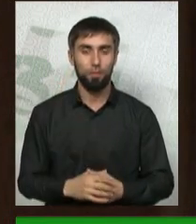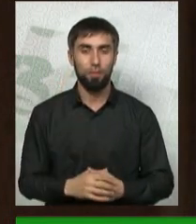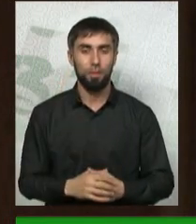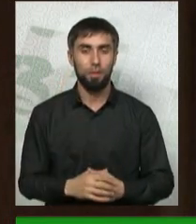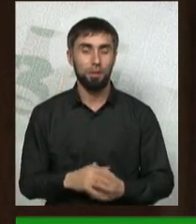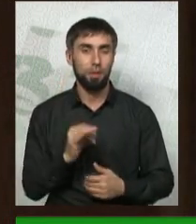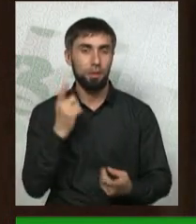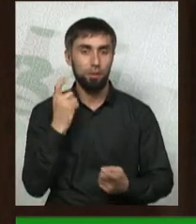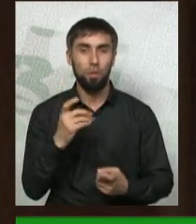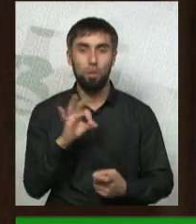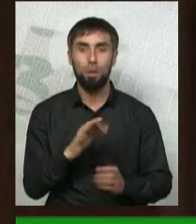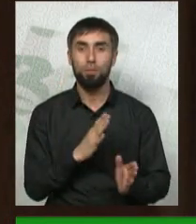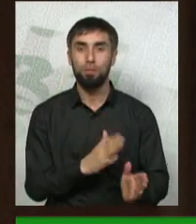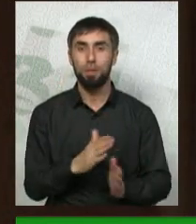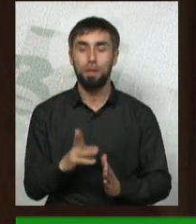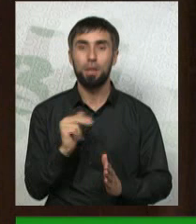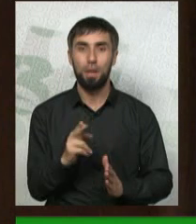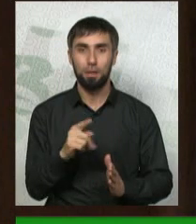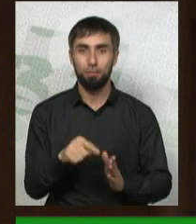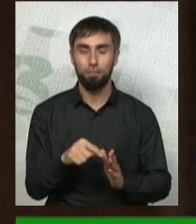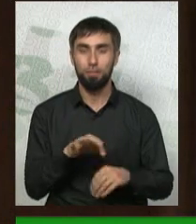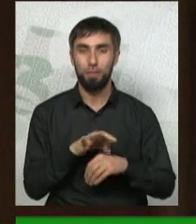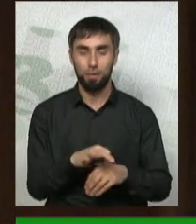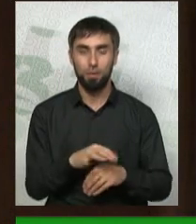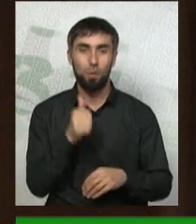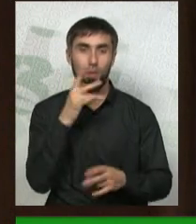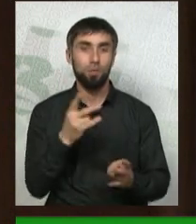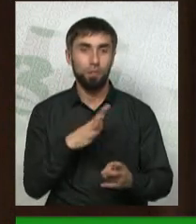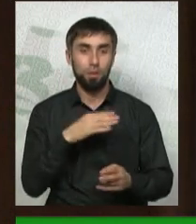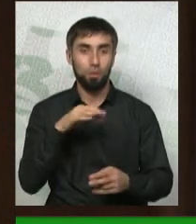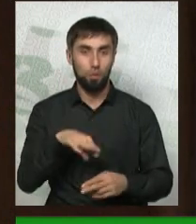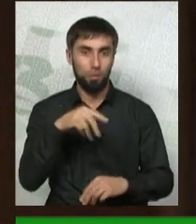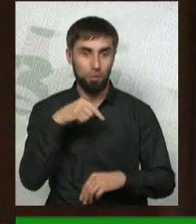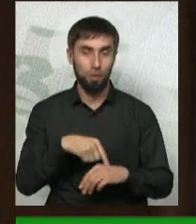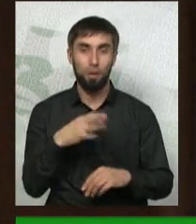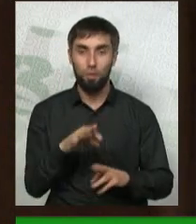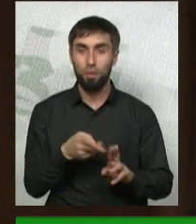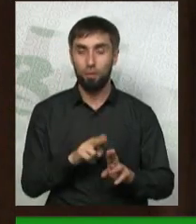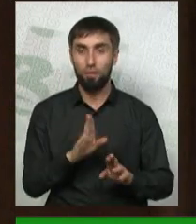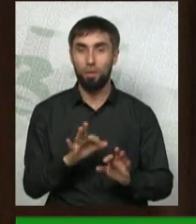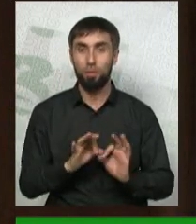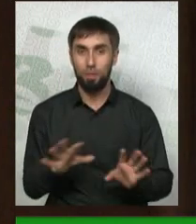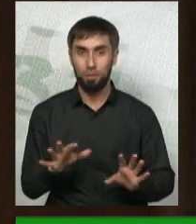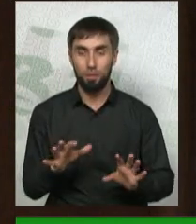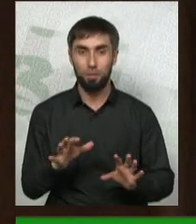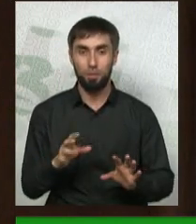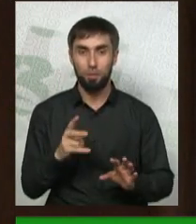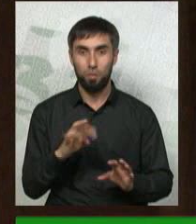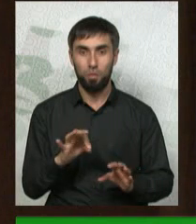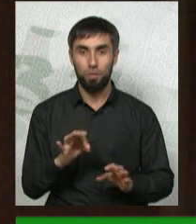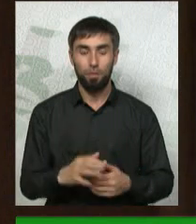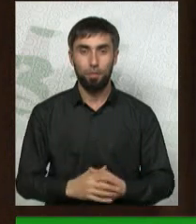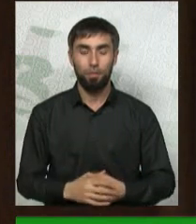определенной информацией о порядке действий, которые были необходимы в тот момент. Но, в принципе, их